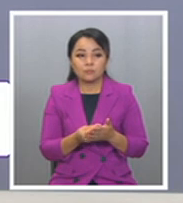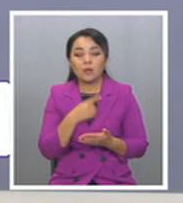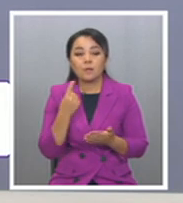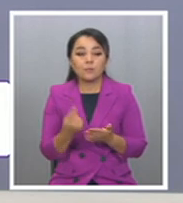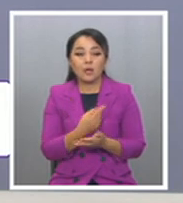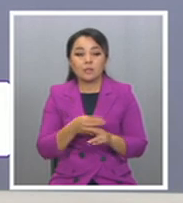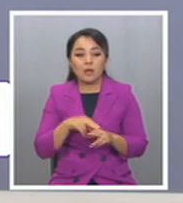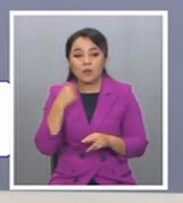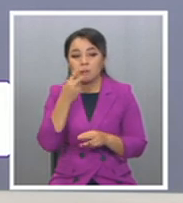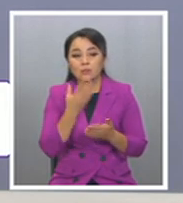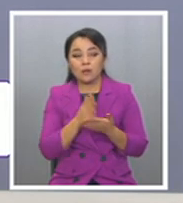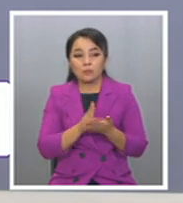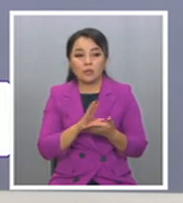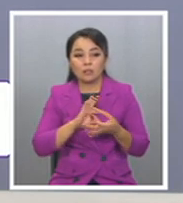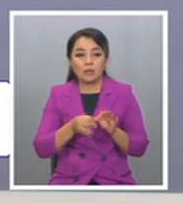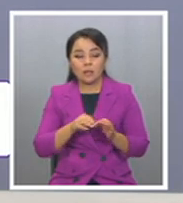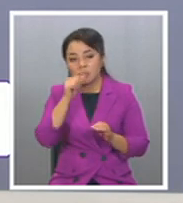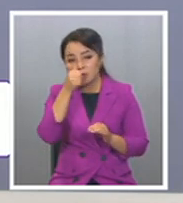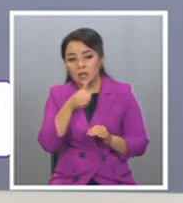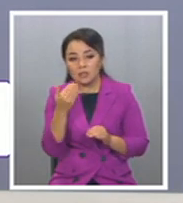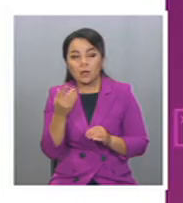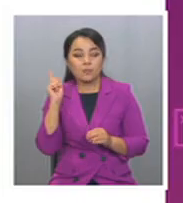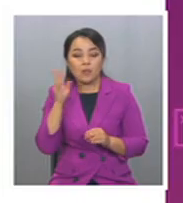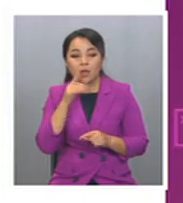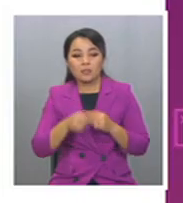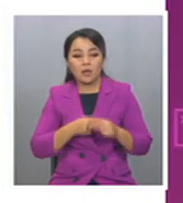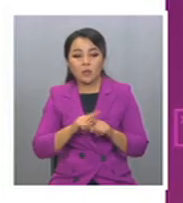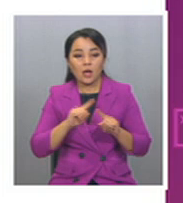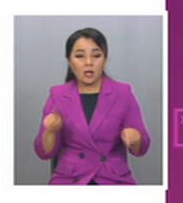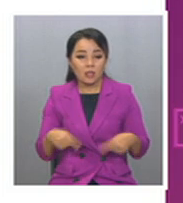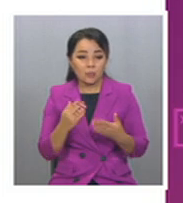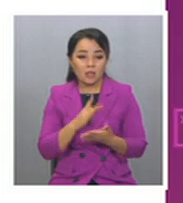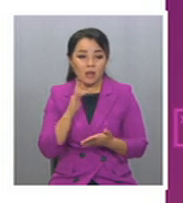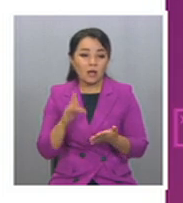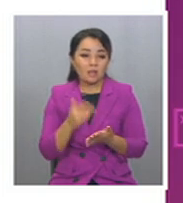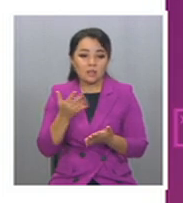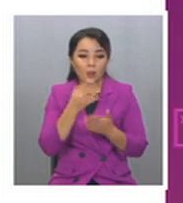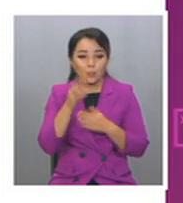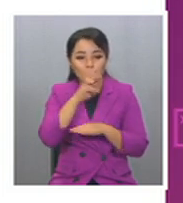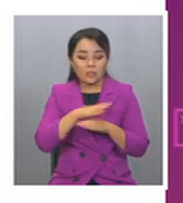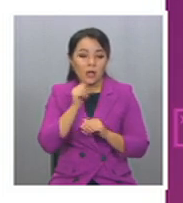белгілері ежелгі Грекия мемлекетінде қалыптасты. Қала мемлекеттерде